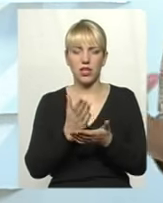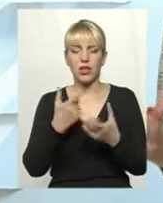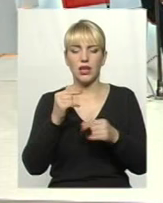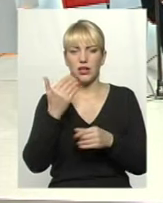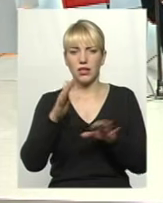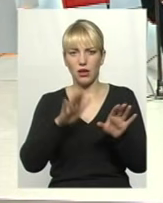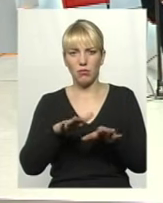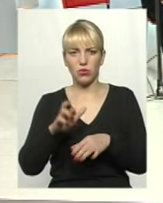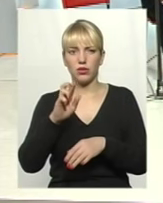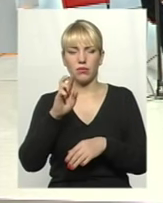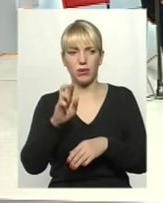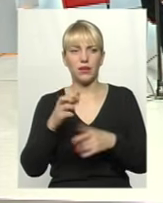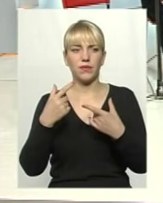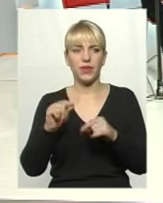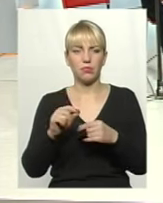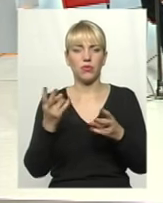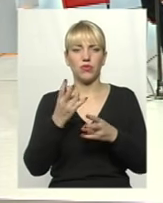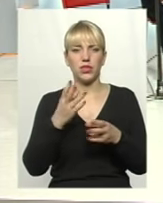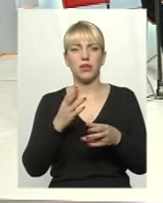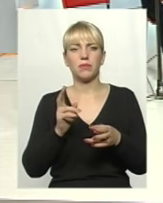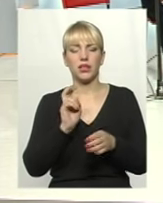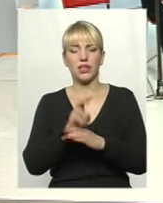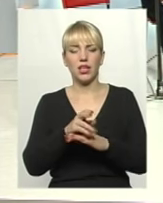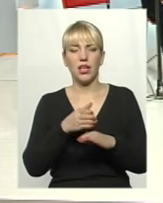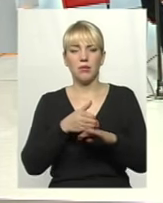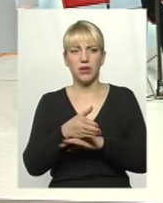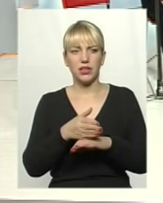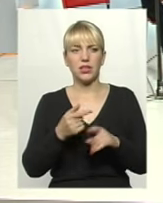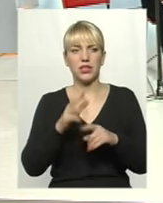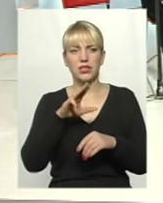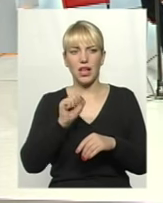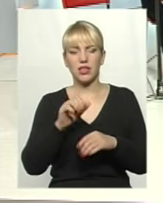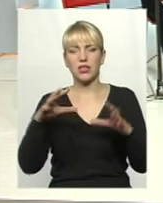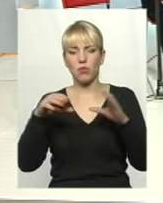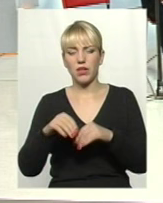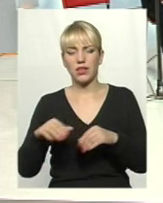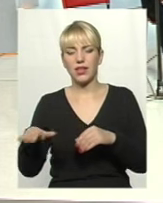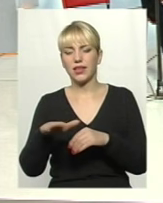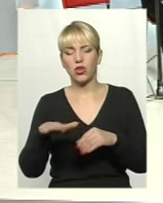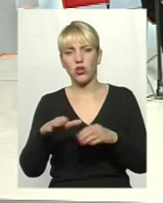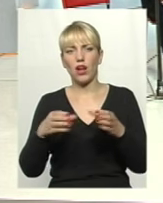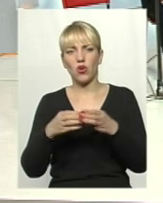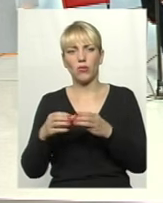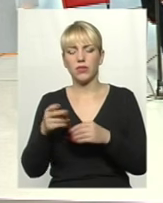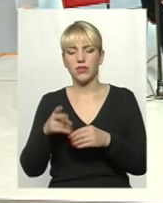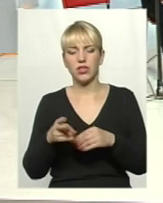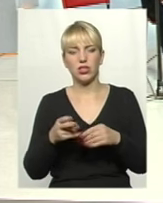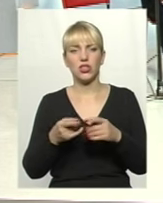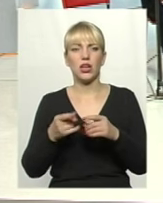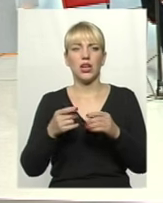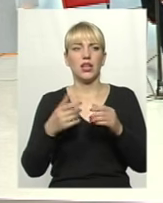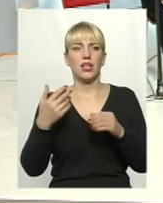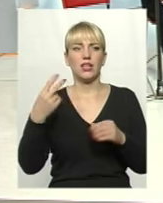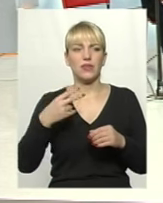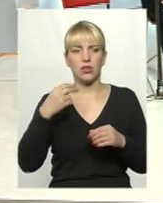пункт Б. Так? Куди має прийти Сатинівська об'єднана тергромада в 2020 році, і, можливо, не 53 проекти